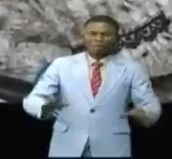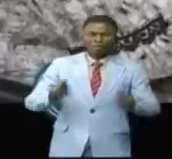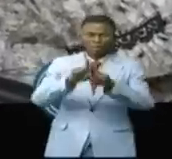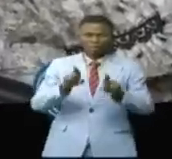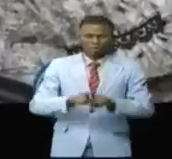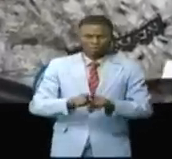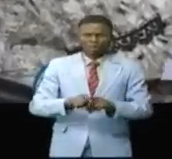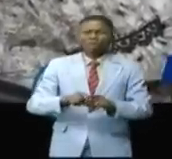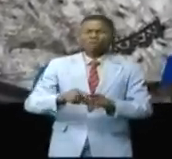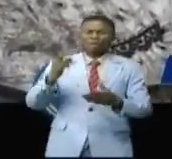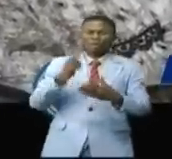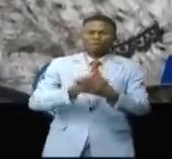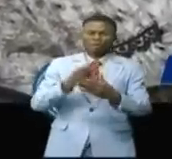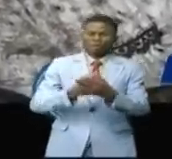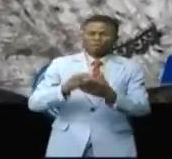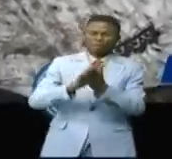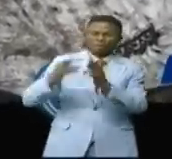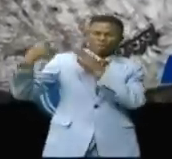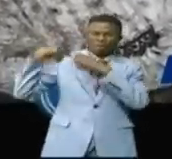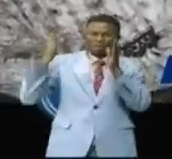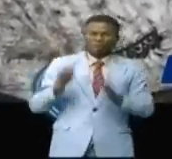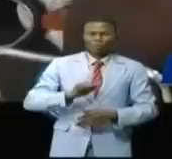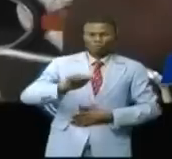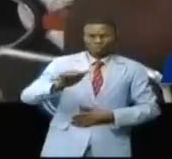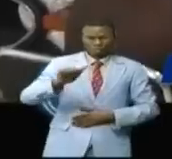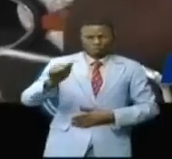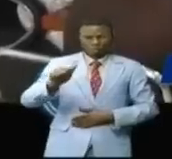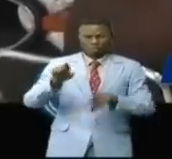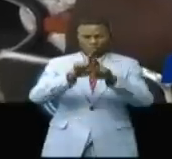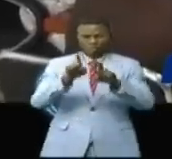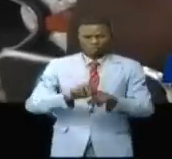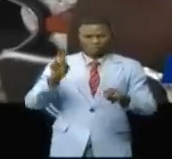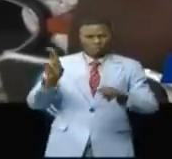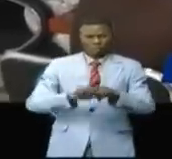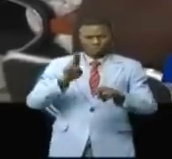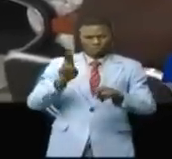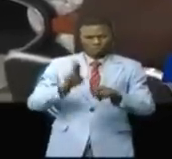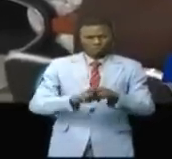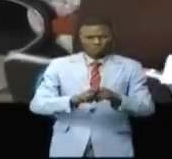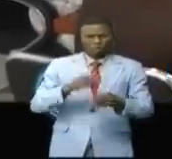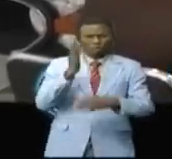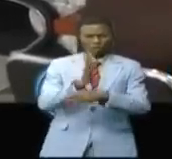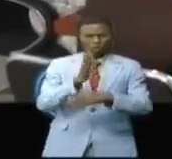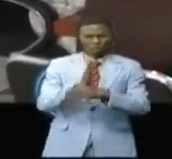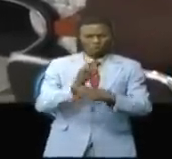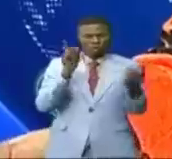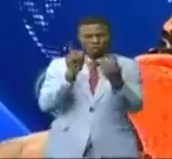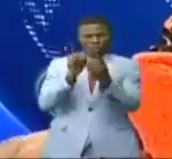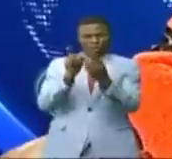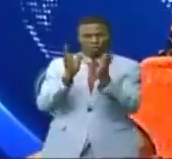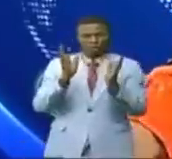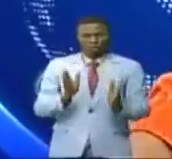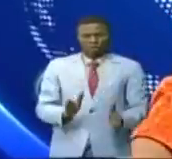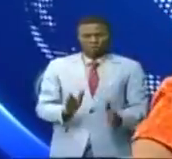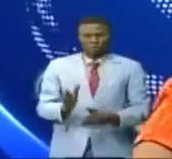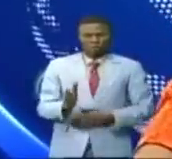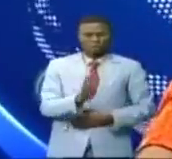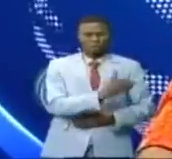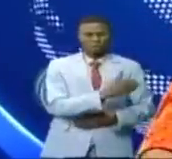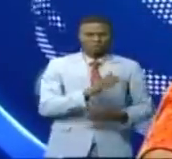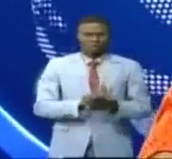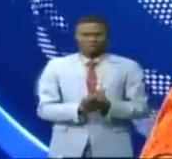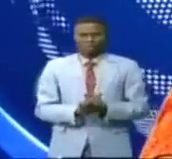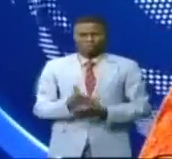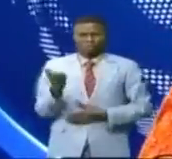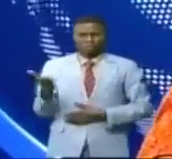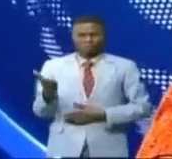d'autonomisation de personnes vivant avec handicap et la mise en place du conseil consultatif des